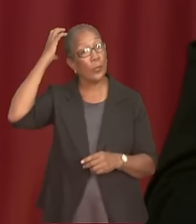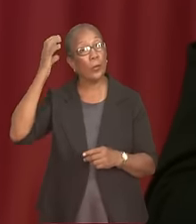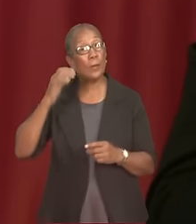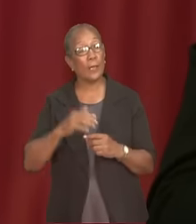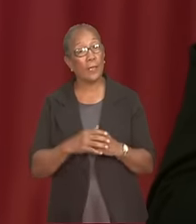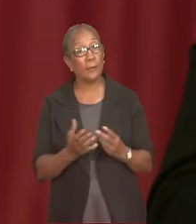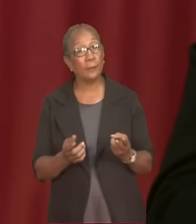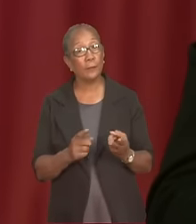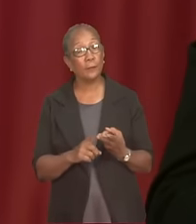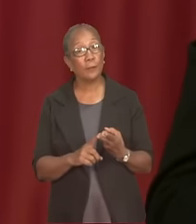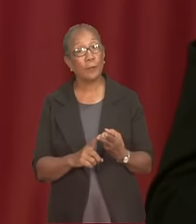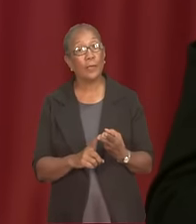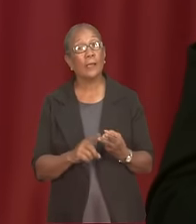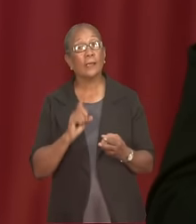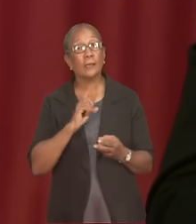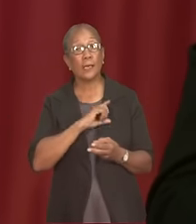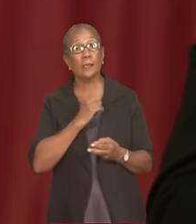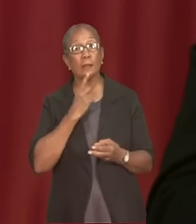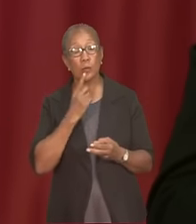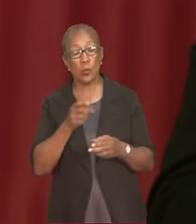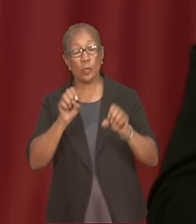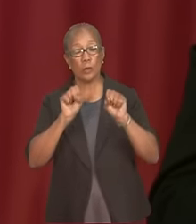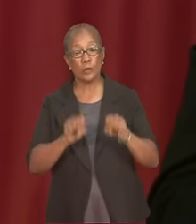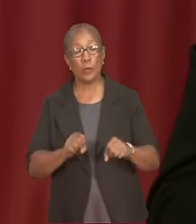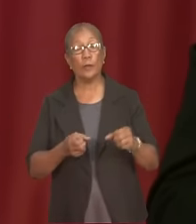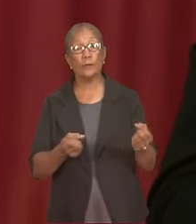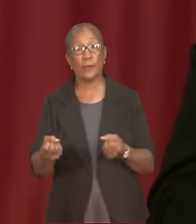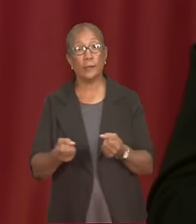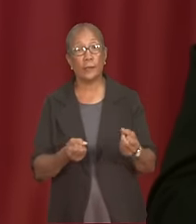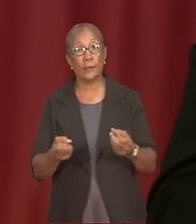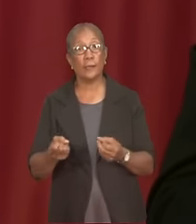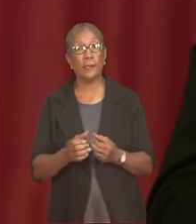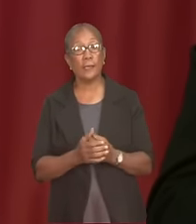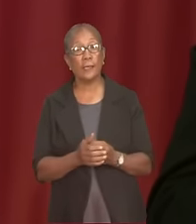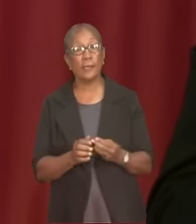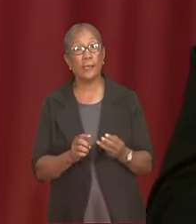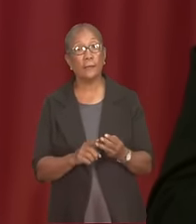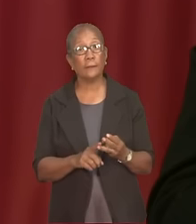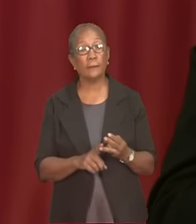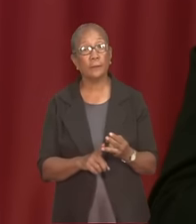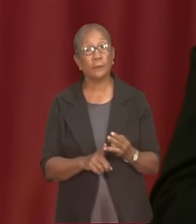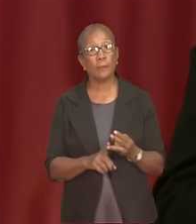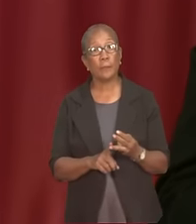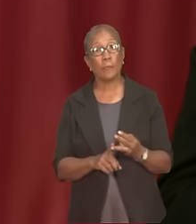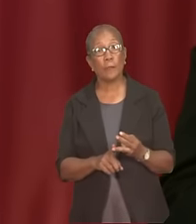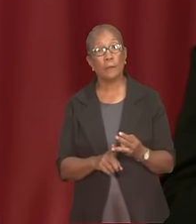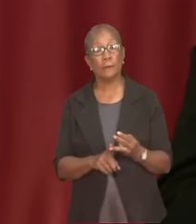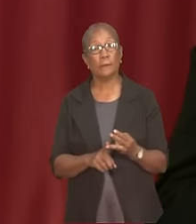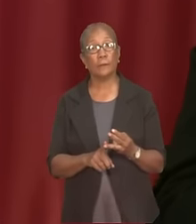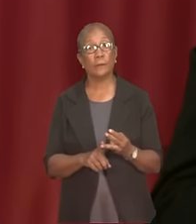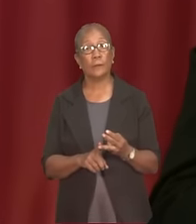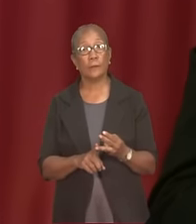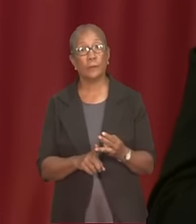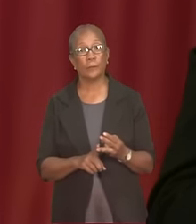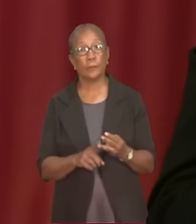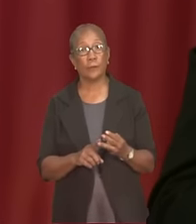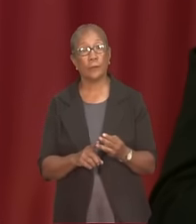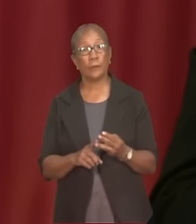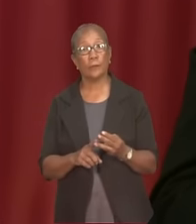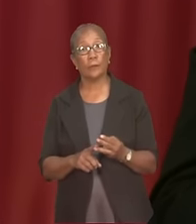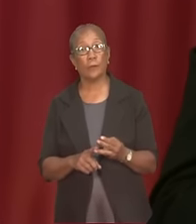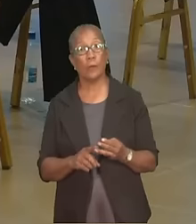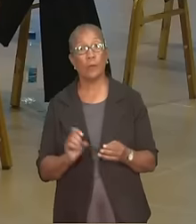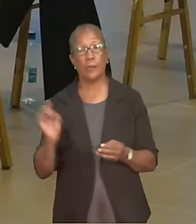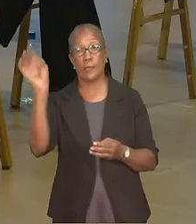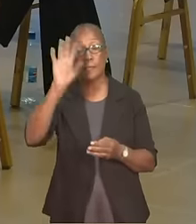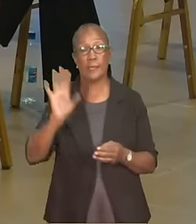de orde komen. Dat is ook een besluit van de regering geweest als een flankerende maatregel in het kader van de verhoging van